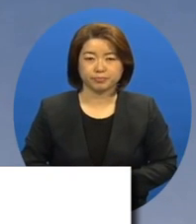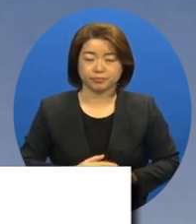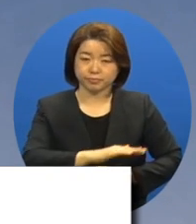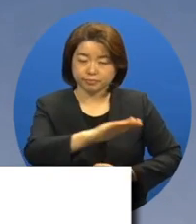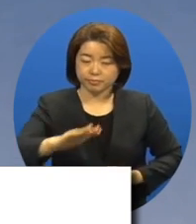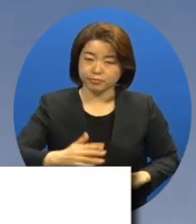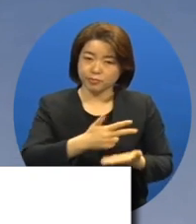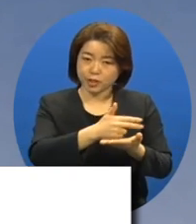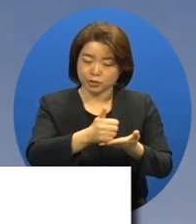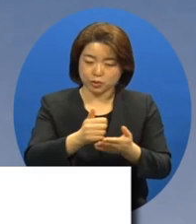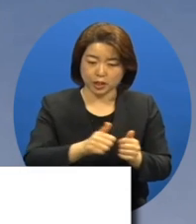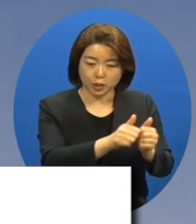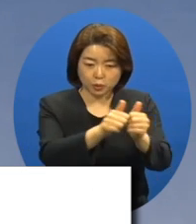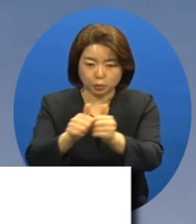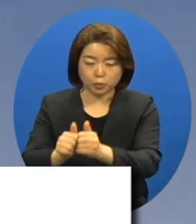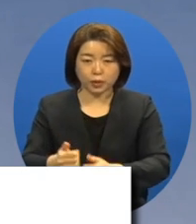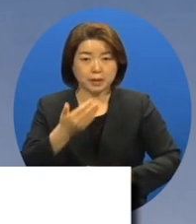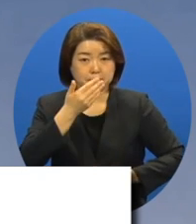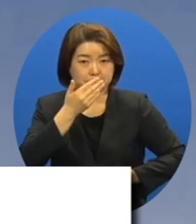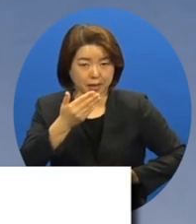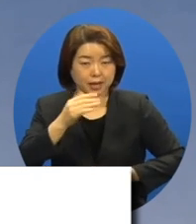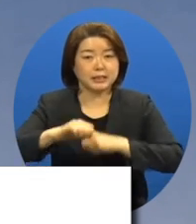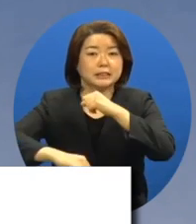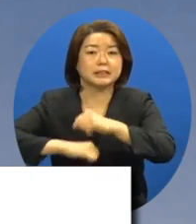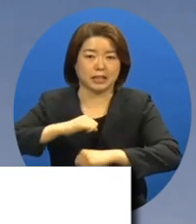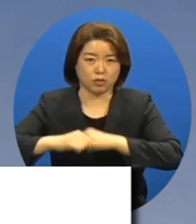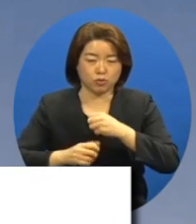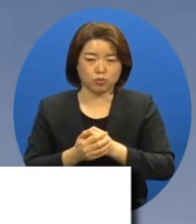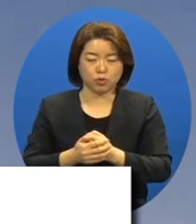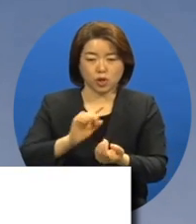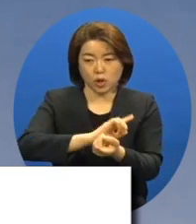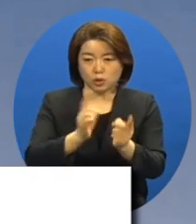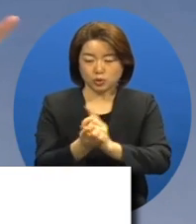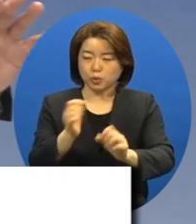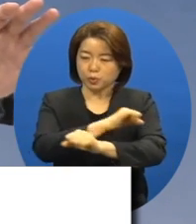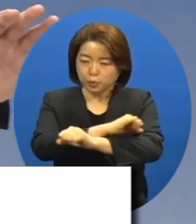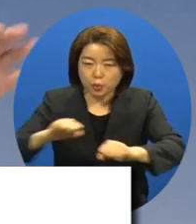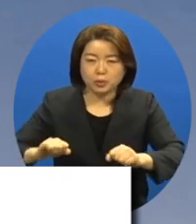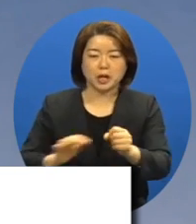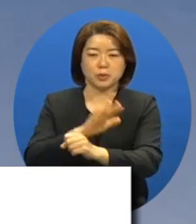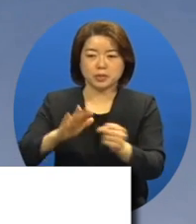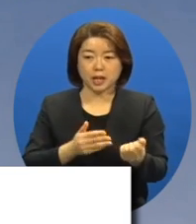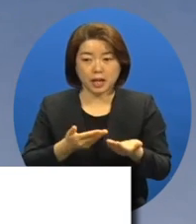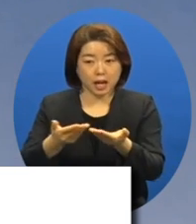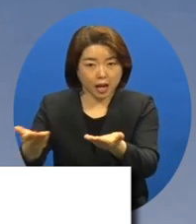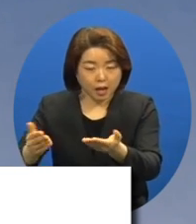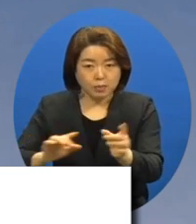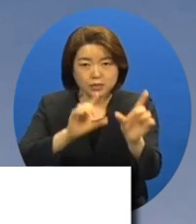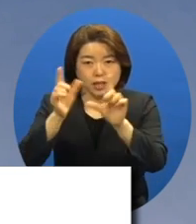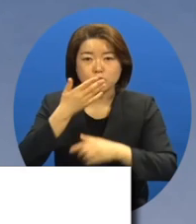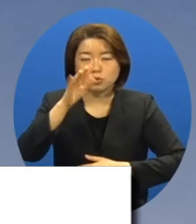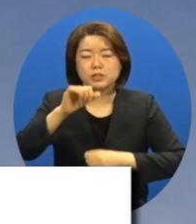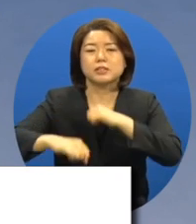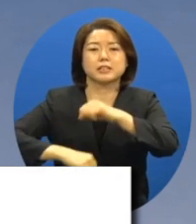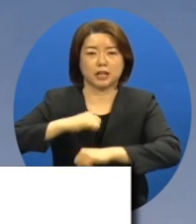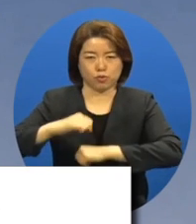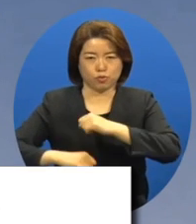우리 주님과 동행할 수 있는 잘 서로 용서하고 사랑하며 살 수 있는 자유입니다